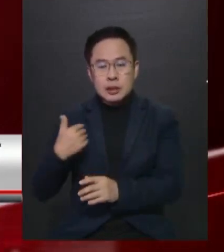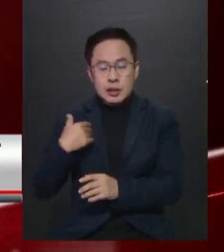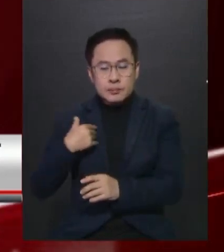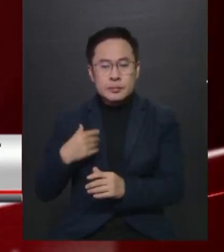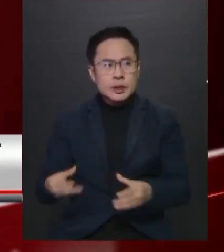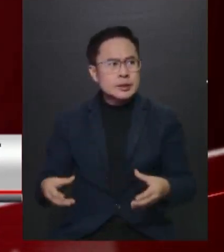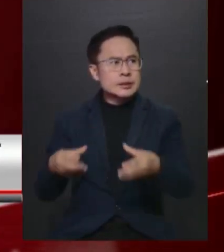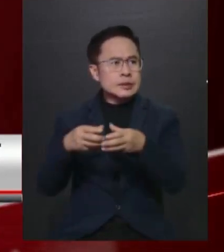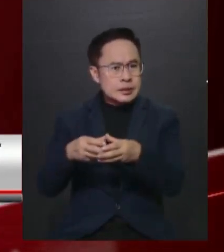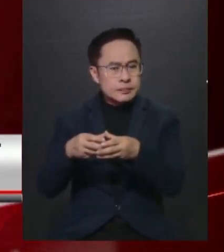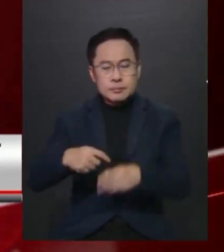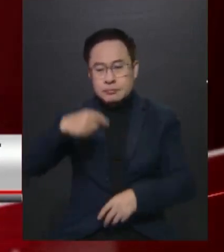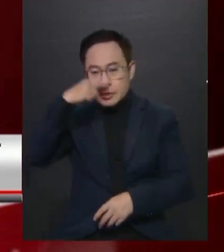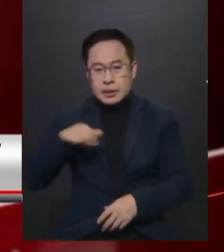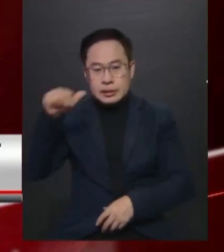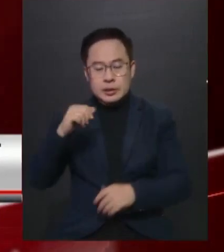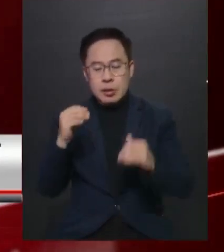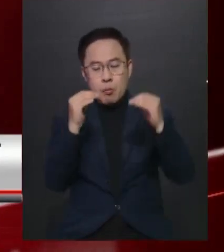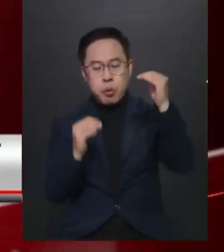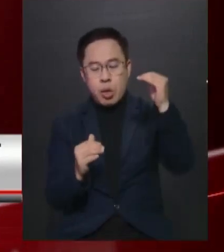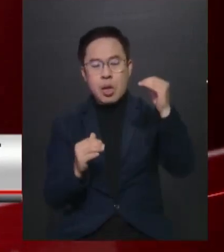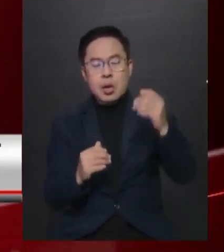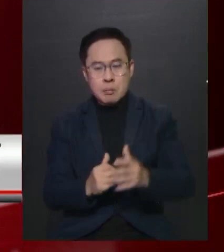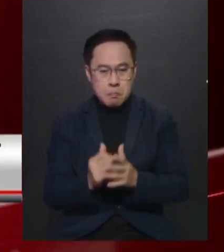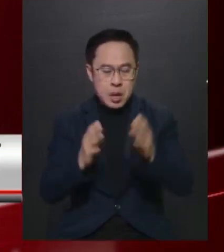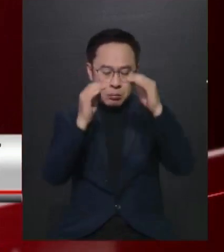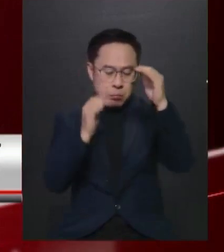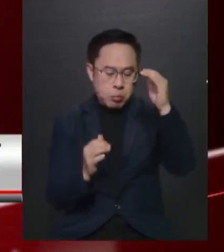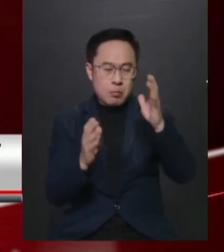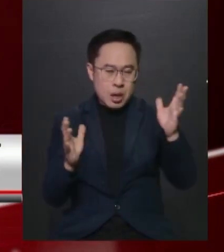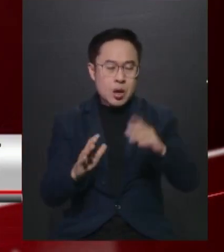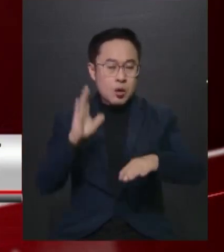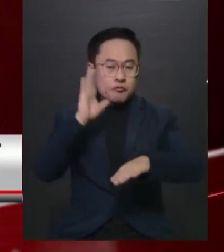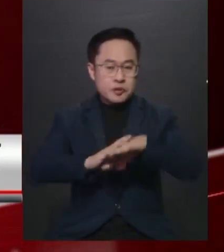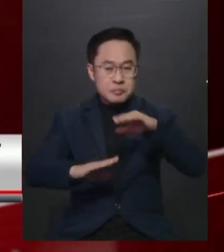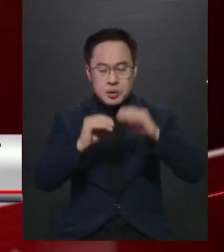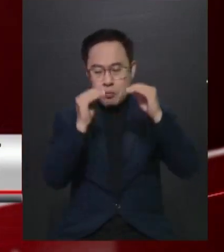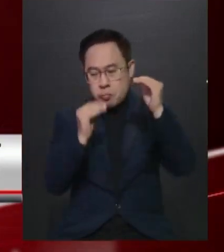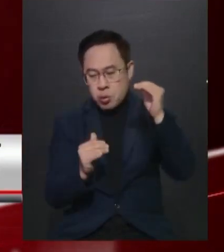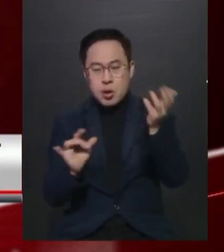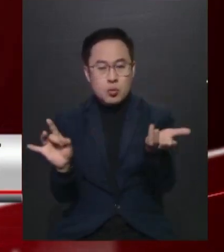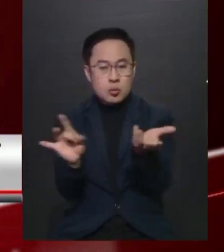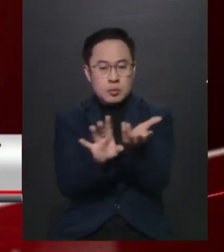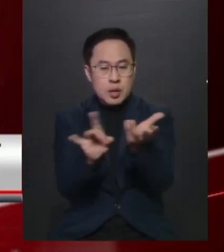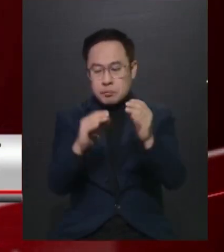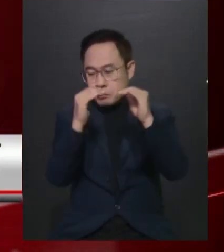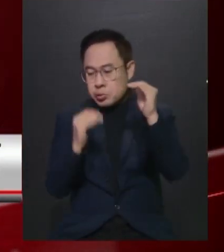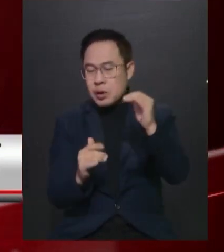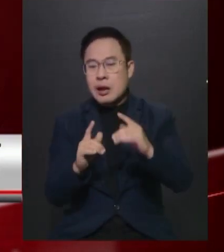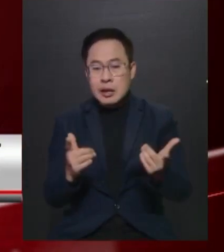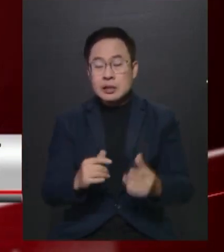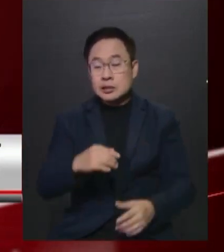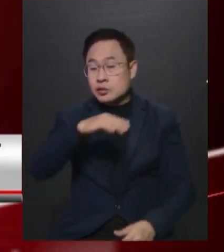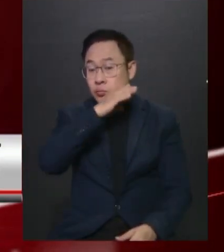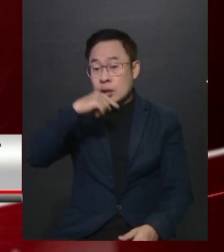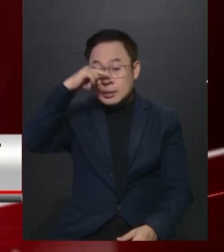โร2024รอบสุดท้ายกับเราเนี่ยมันห่างกันขนาดไหนแล้วถ้าเกิดว่าวันนึงอ่ะเรามีความฝันว่าเราอยากจะไปฟุตบอลโล